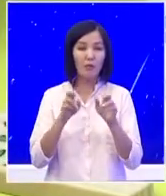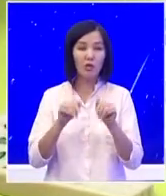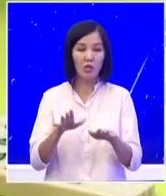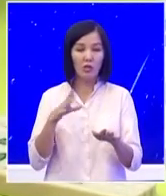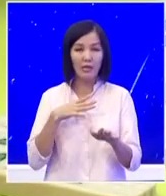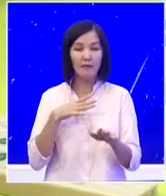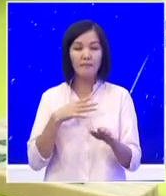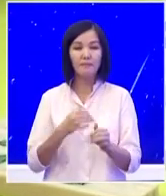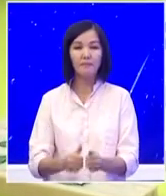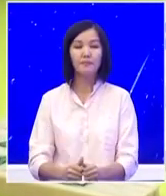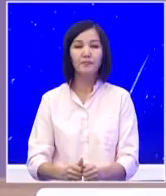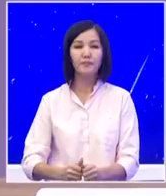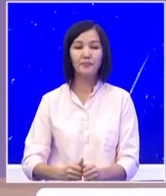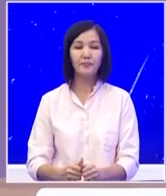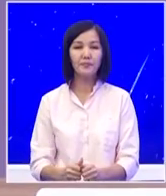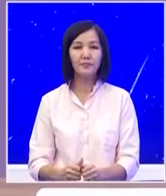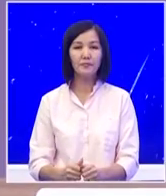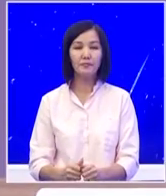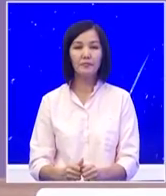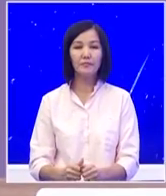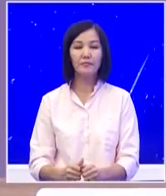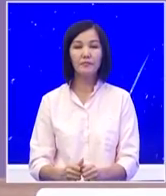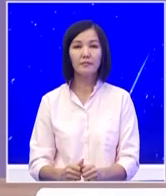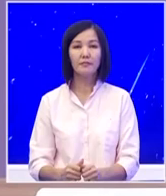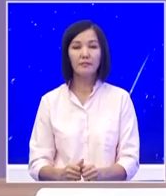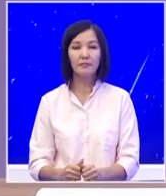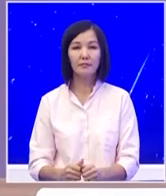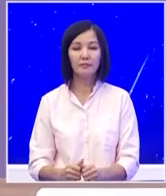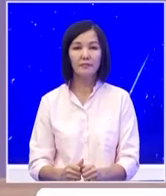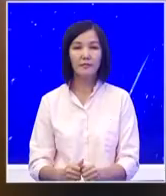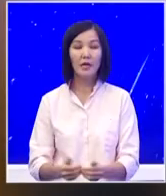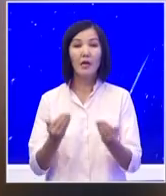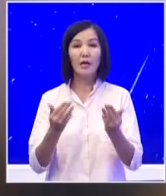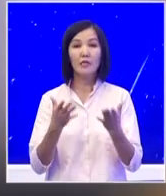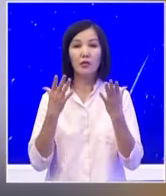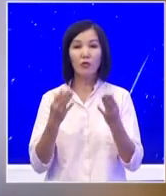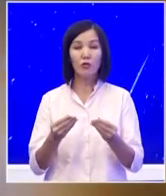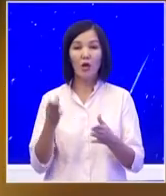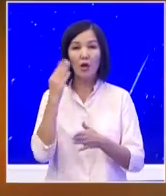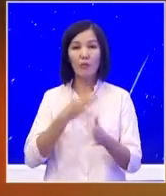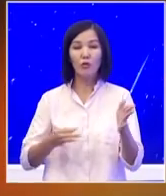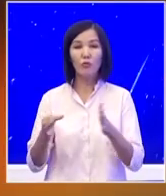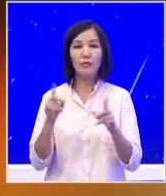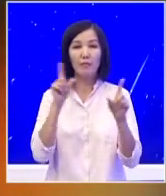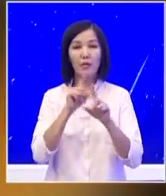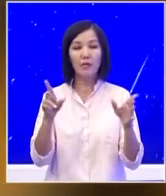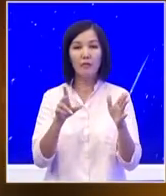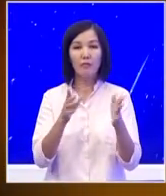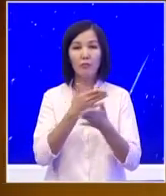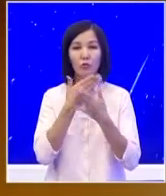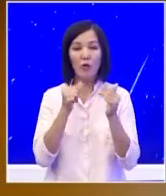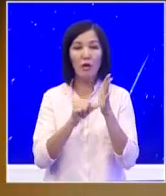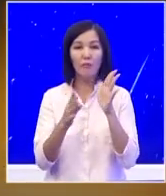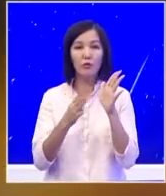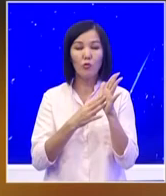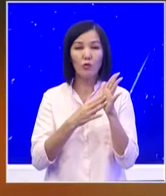оң шешімін тапты. Купили специально для детей. Қазіргі таңда облыста мектептер жоқ 69 елді мекен бар.